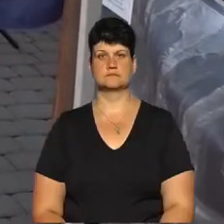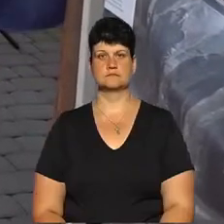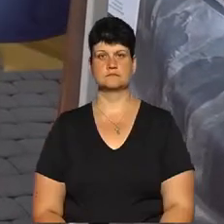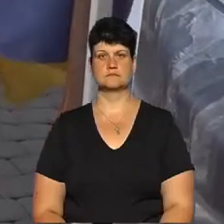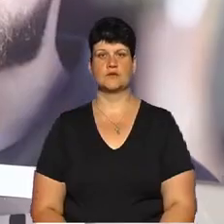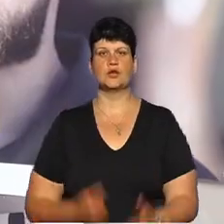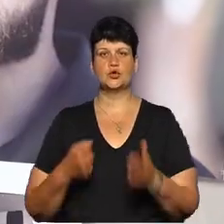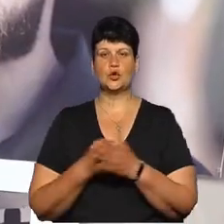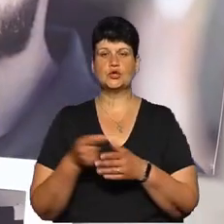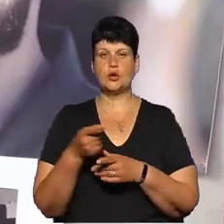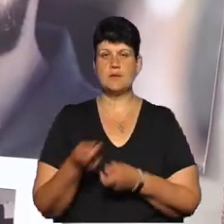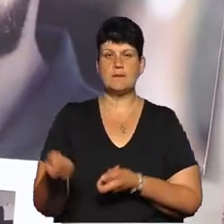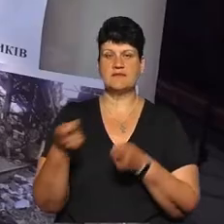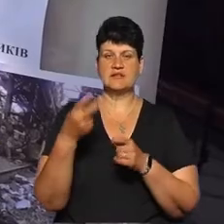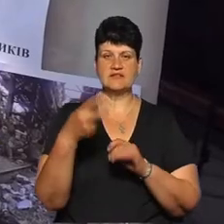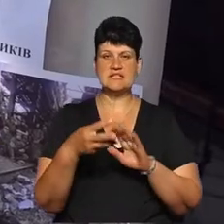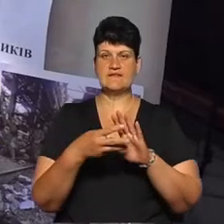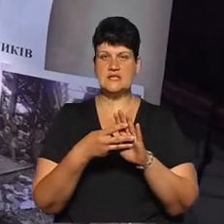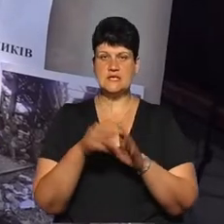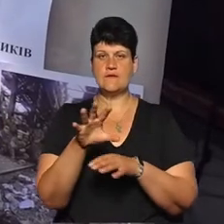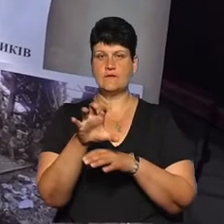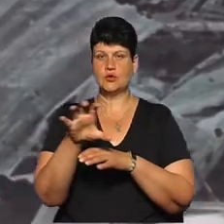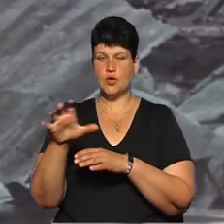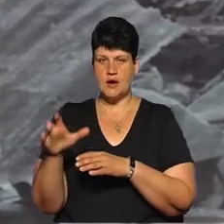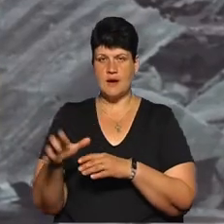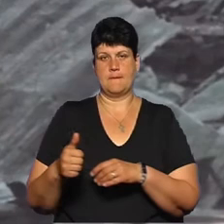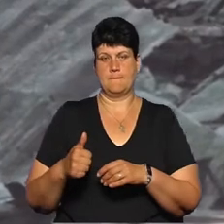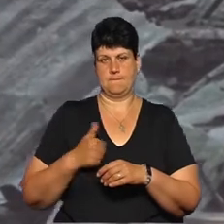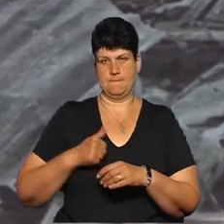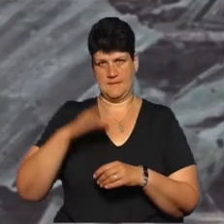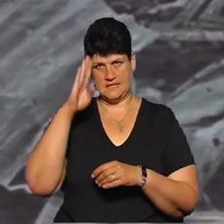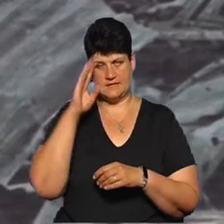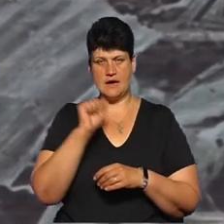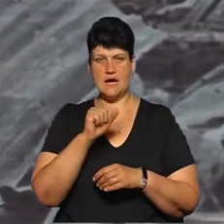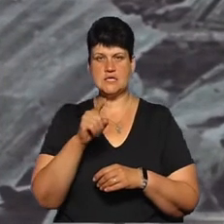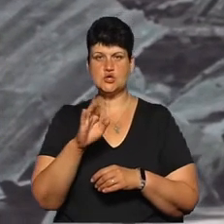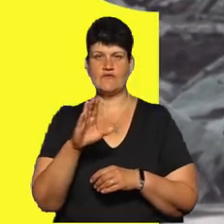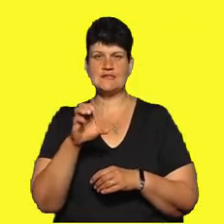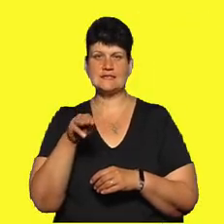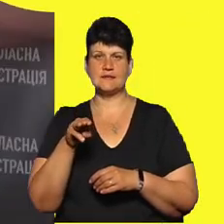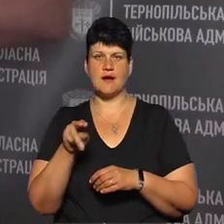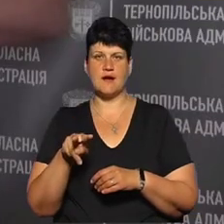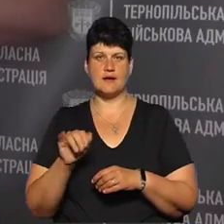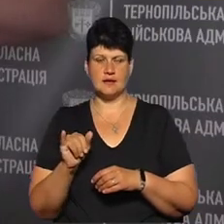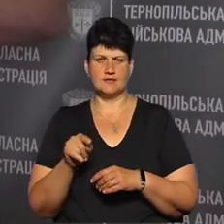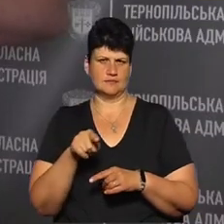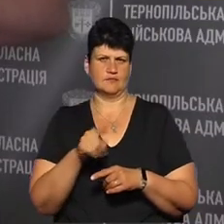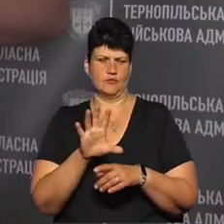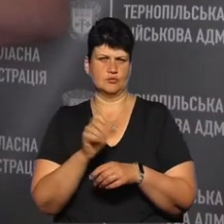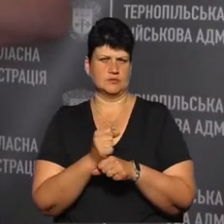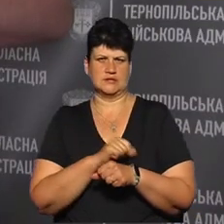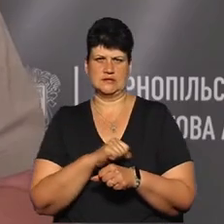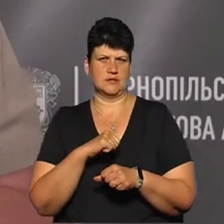До Тернополя привезли 28 фотографій бійців з Азовсталі. Їх зробили самі воїни. В